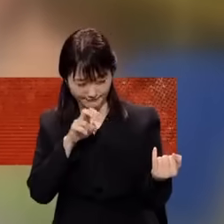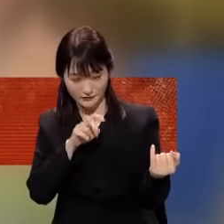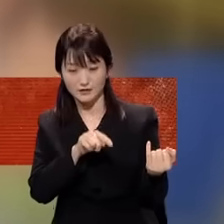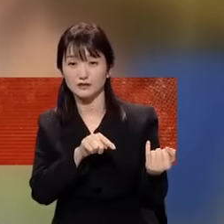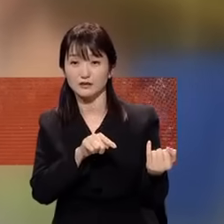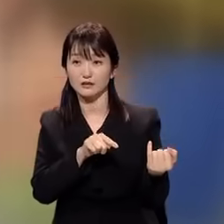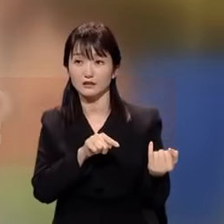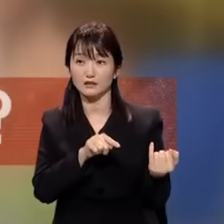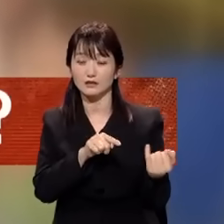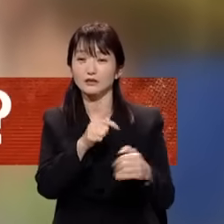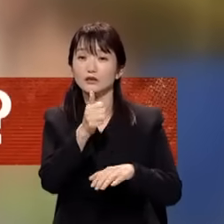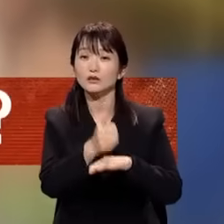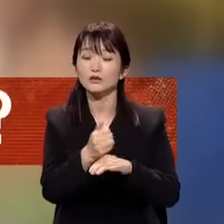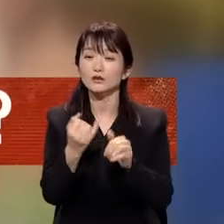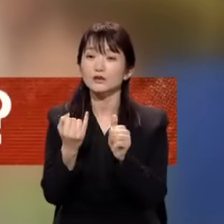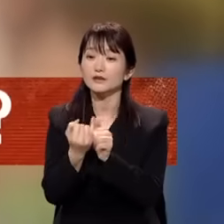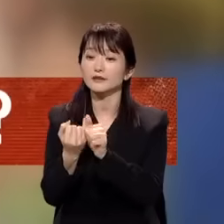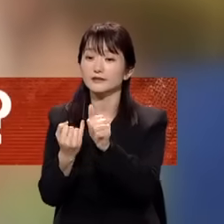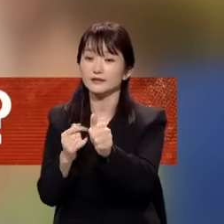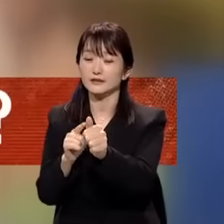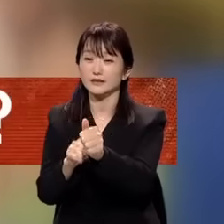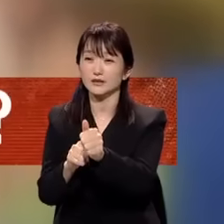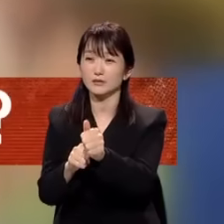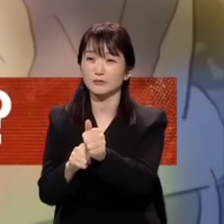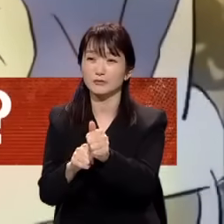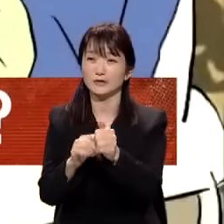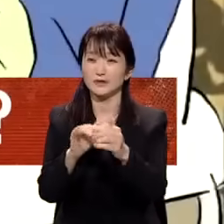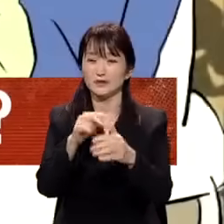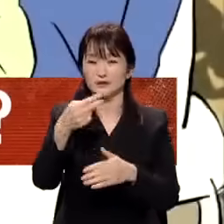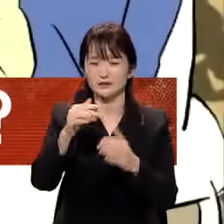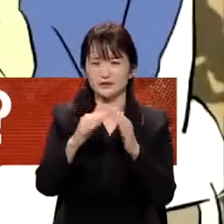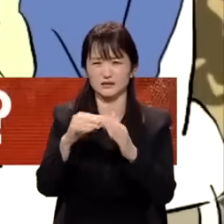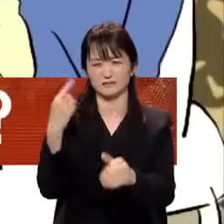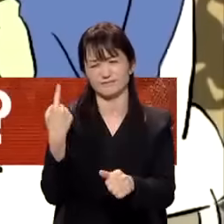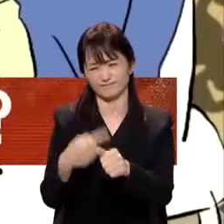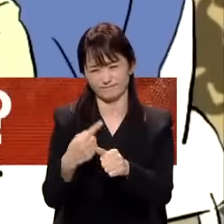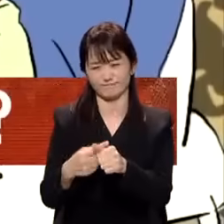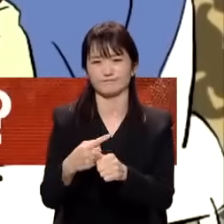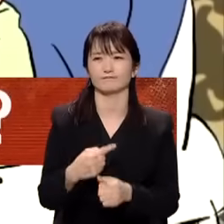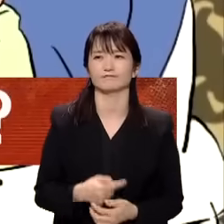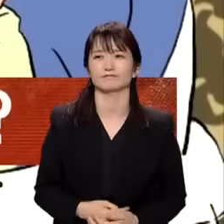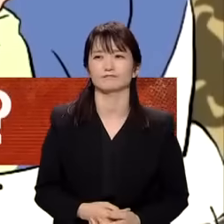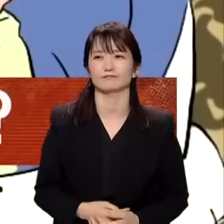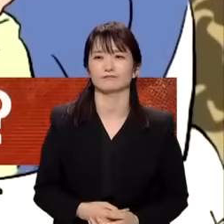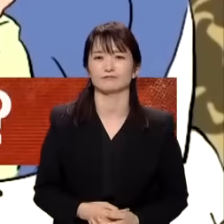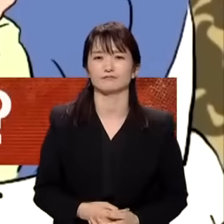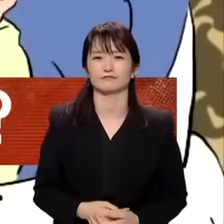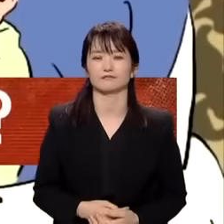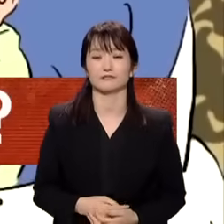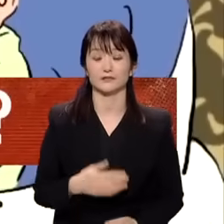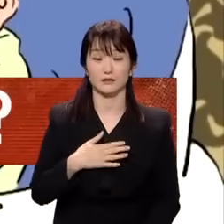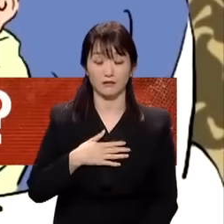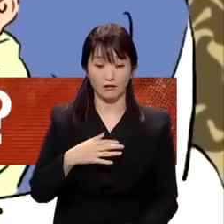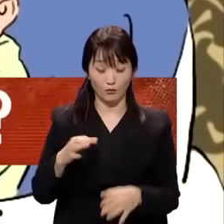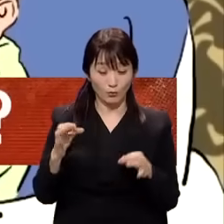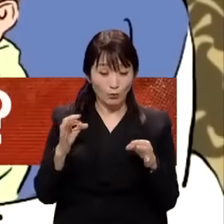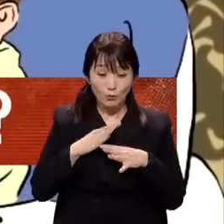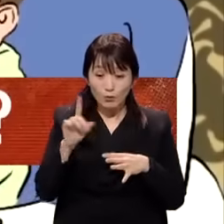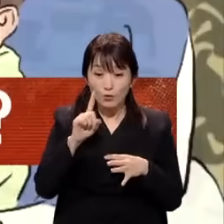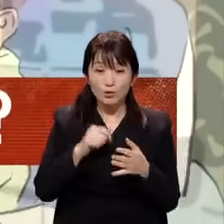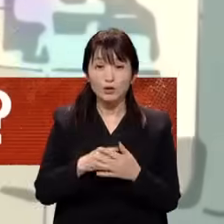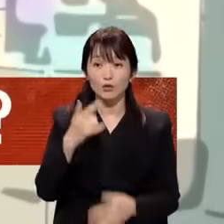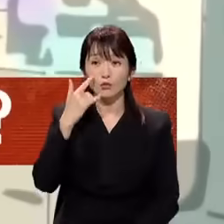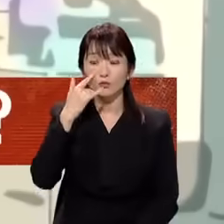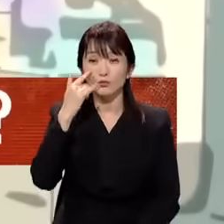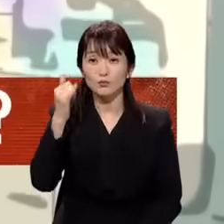빌어서 결과적으로는 남편과 시집을 요구를 하고 있어요. 예. 그리고 지금 아주 저는 깜짝 놀란 게 부모 안